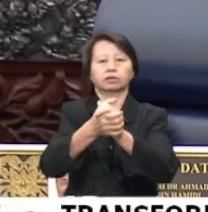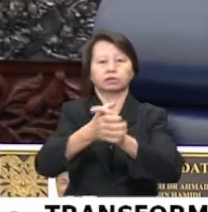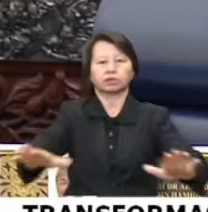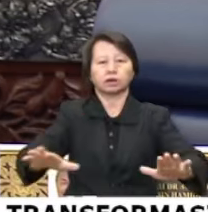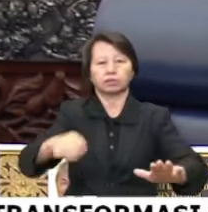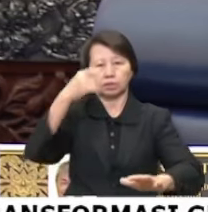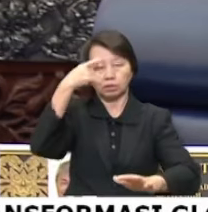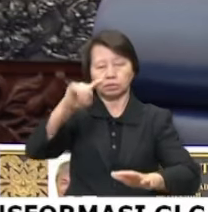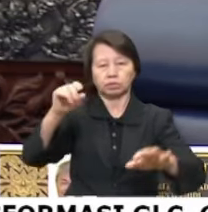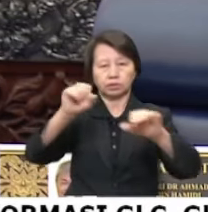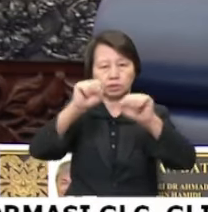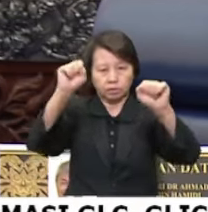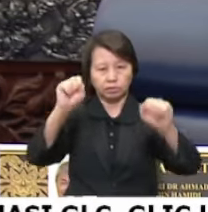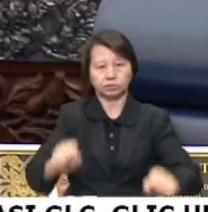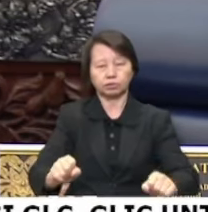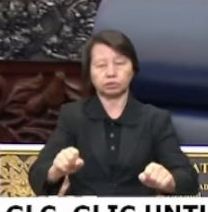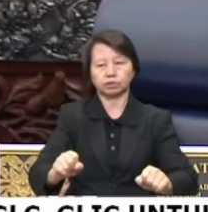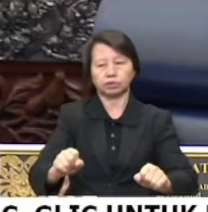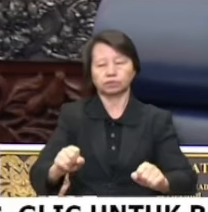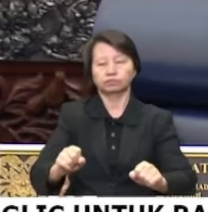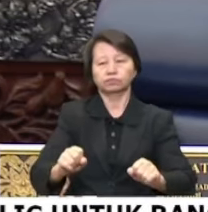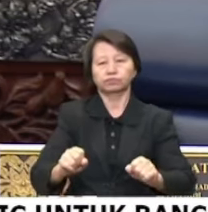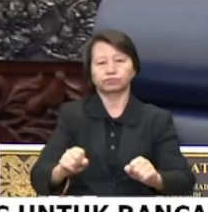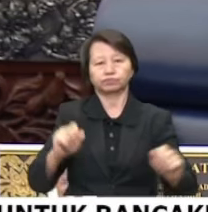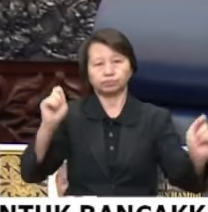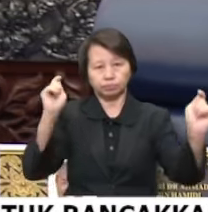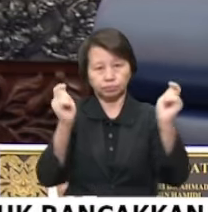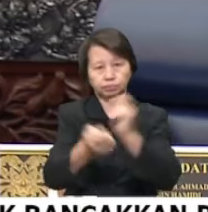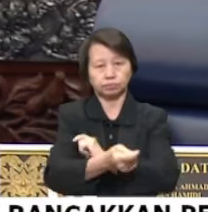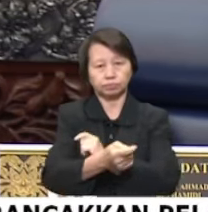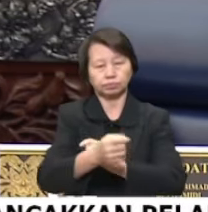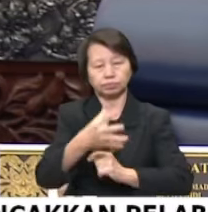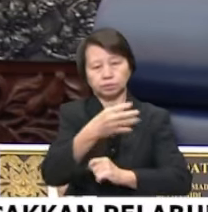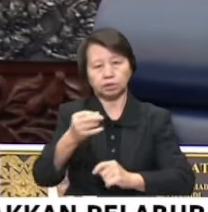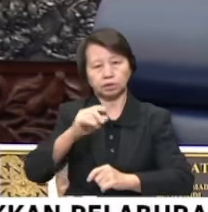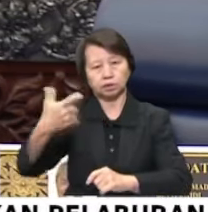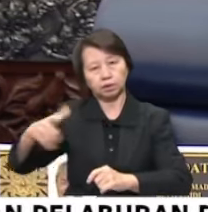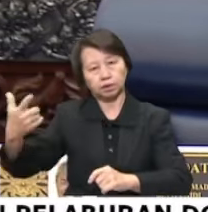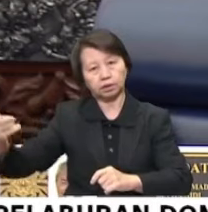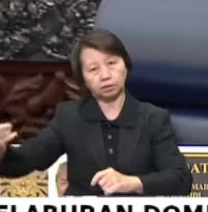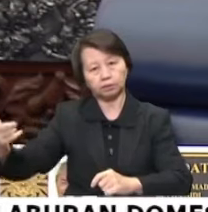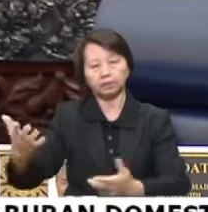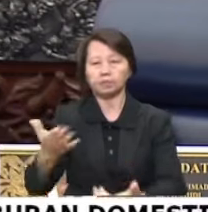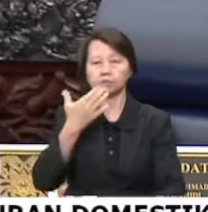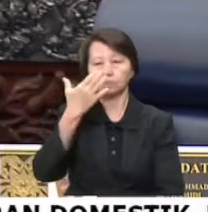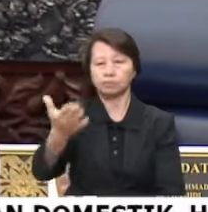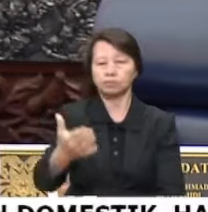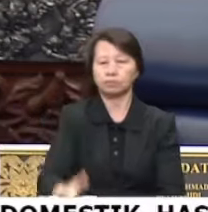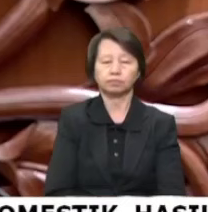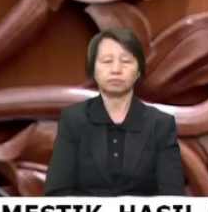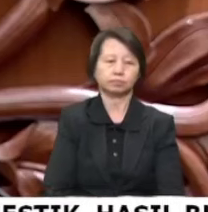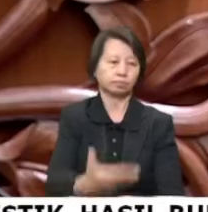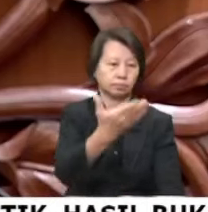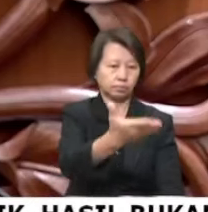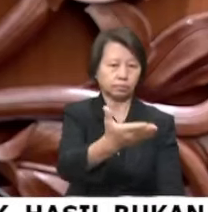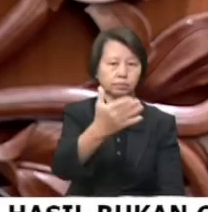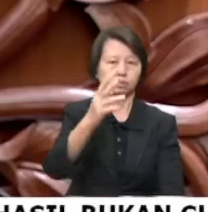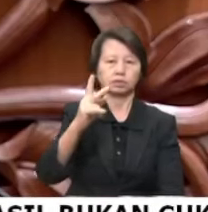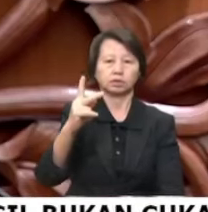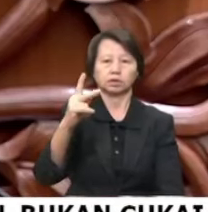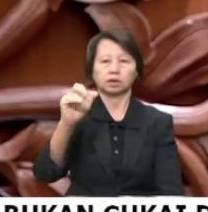whole system kita dari segi transmission line dan sebagainya. Terima kasih. Kapa. Terima